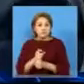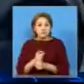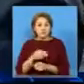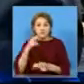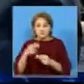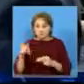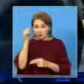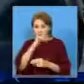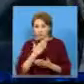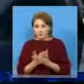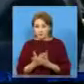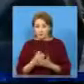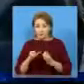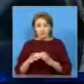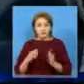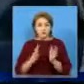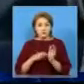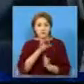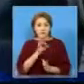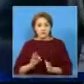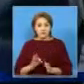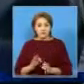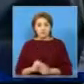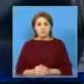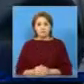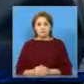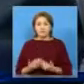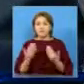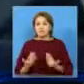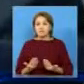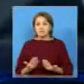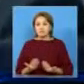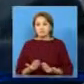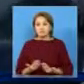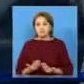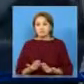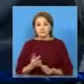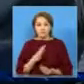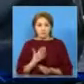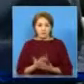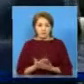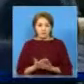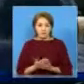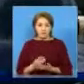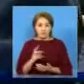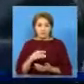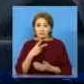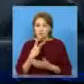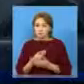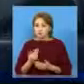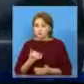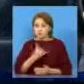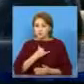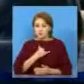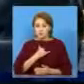довести данный вид услуг до 90%. А сколько у вас сегодня? На данный процент, вот на данный момент, вот по анализ показывает, что у нас